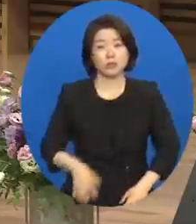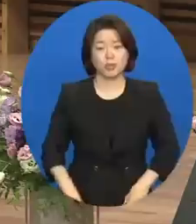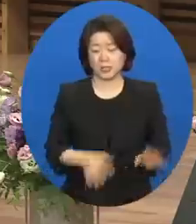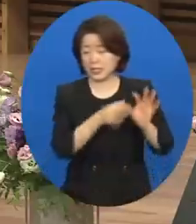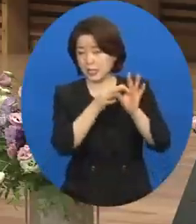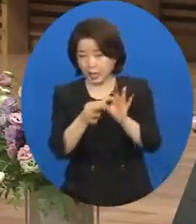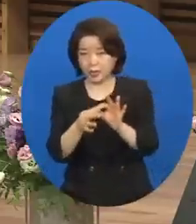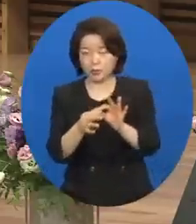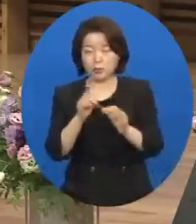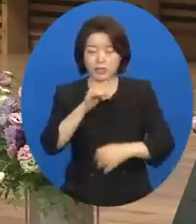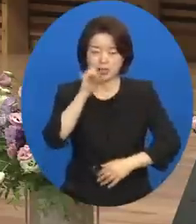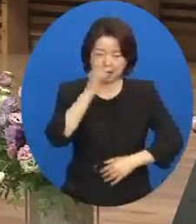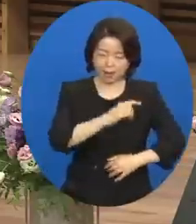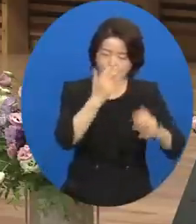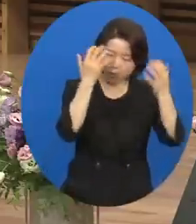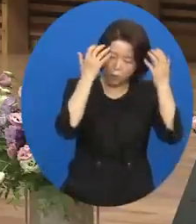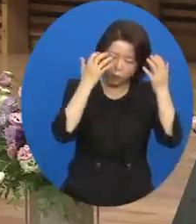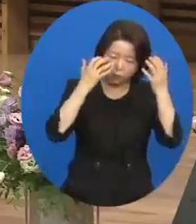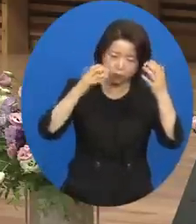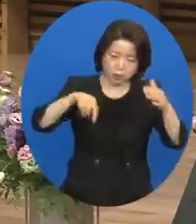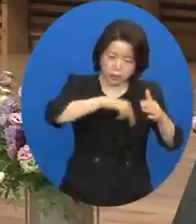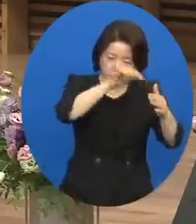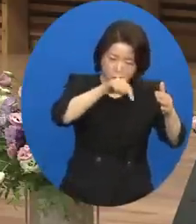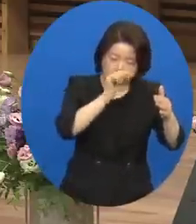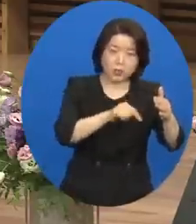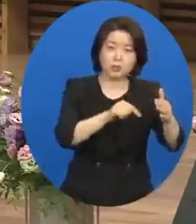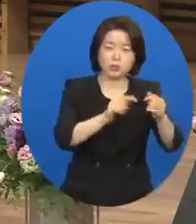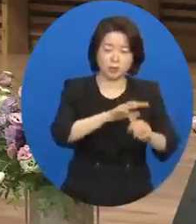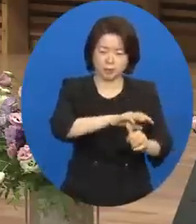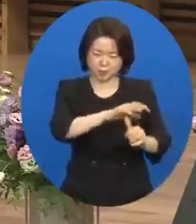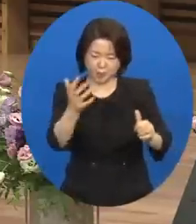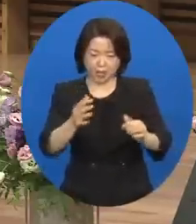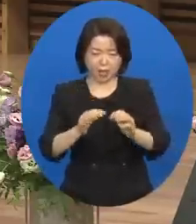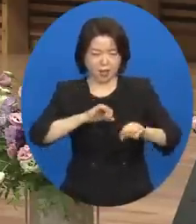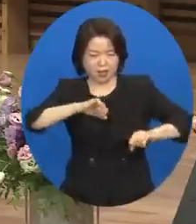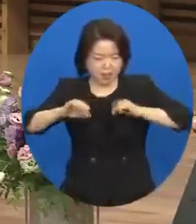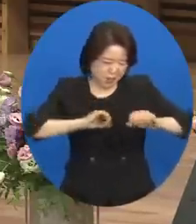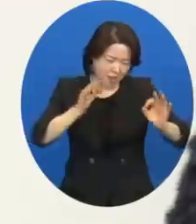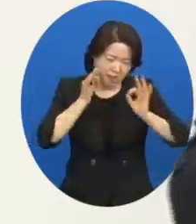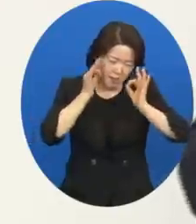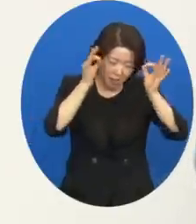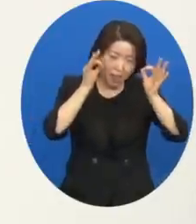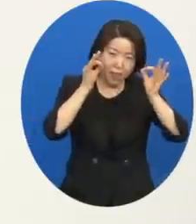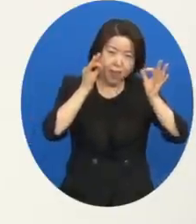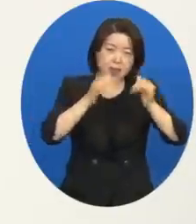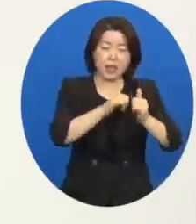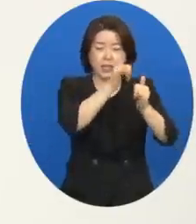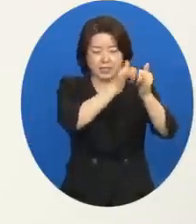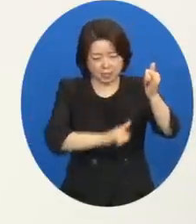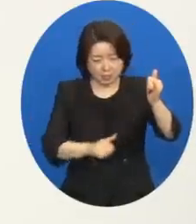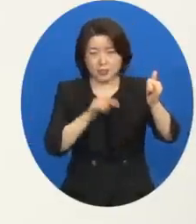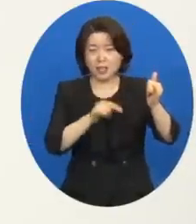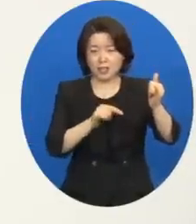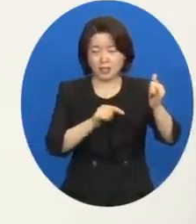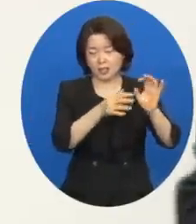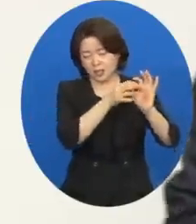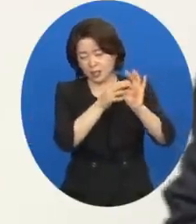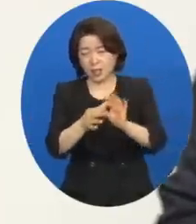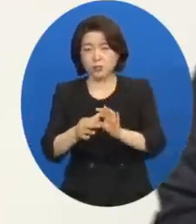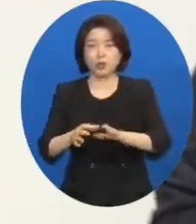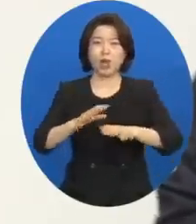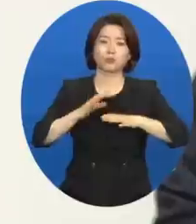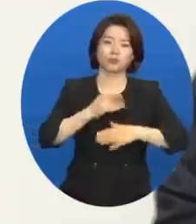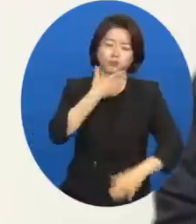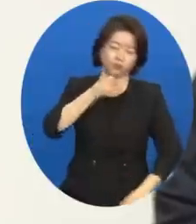이 악과 고통의 소용돌이 속에서 벗어나 보려고 발버둥을 치다 역사 내내 그 무서운